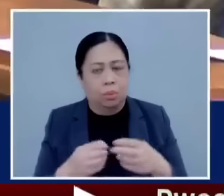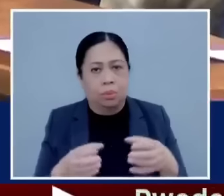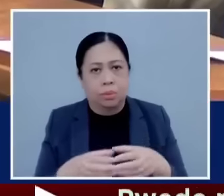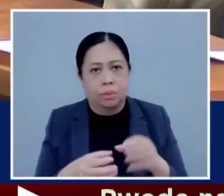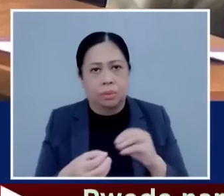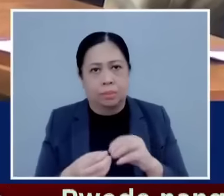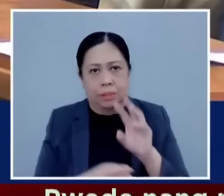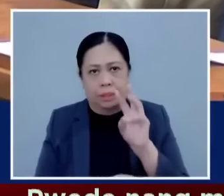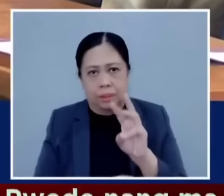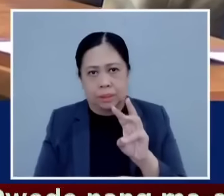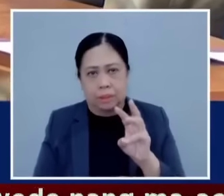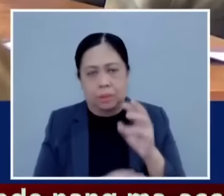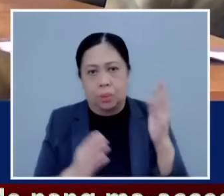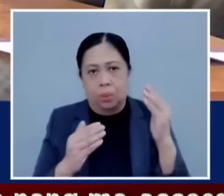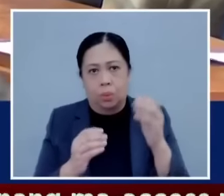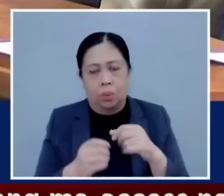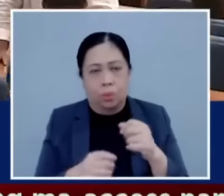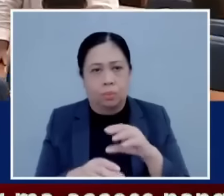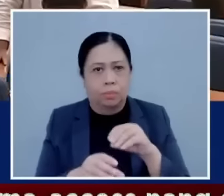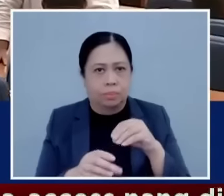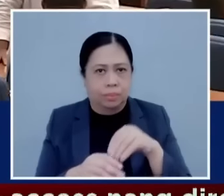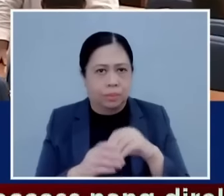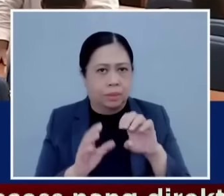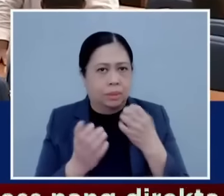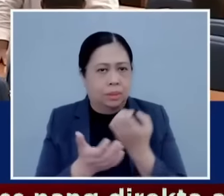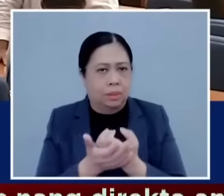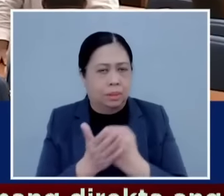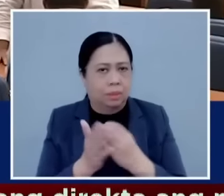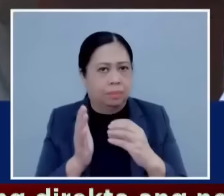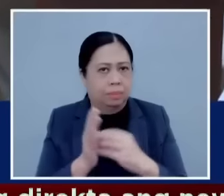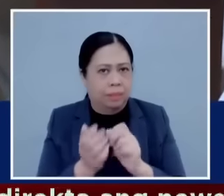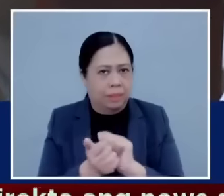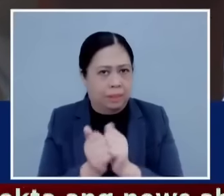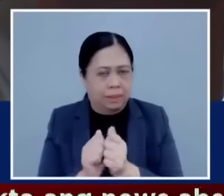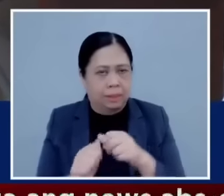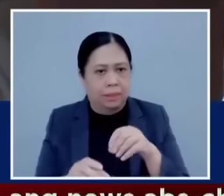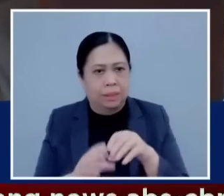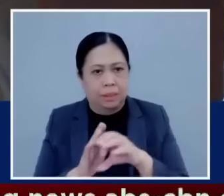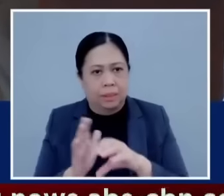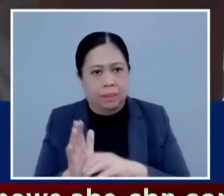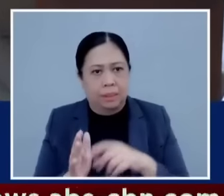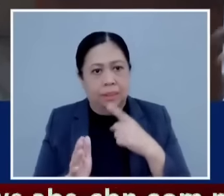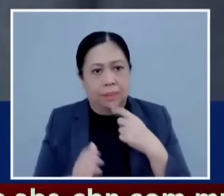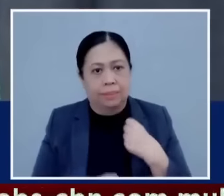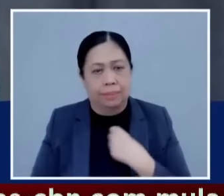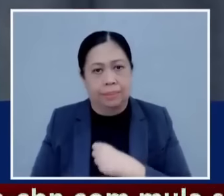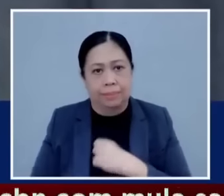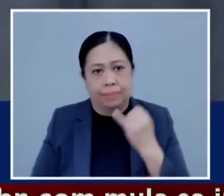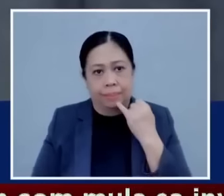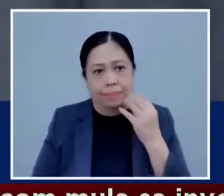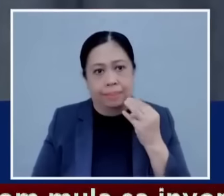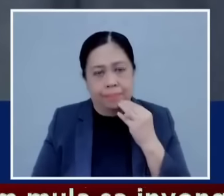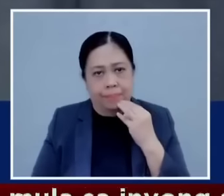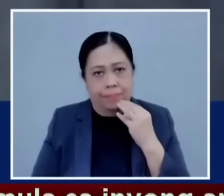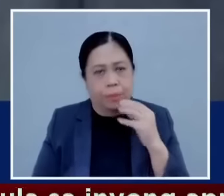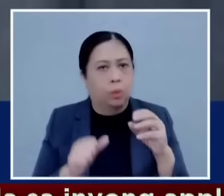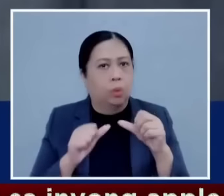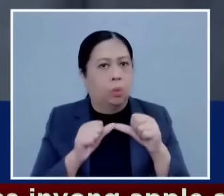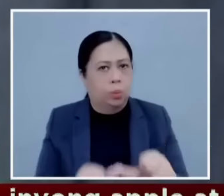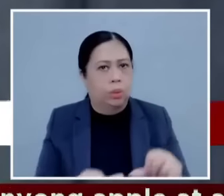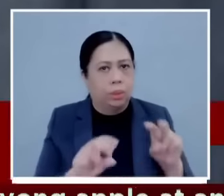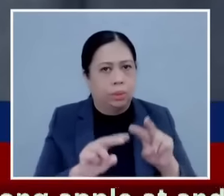na target palawagin ang ilang economic provisions ng konstitusyon. Sabi naman ni Senator Amy Marcos, tuloy ang investigasyon